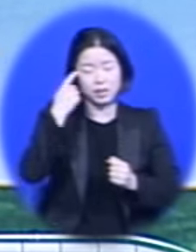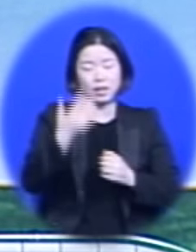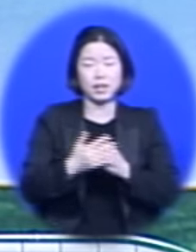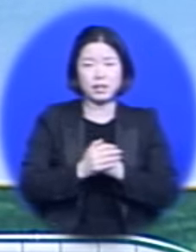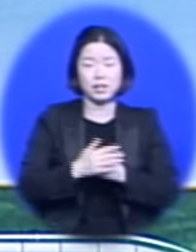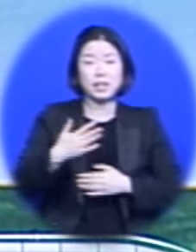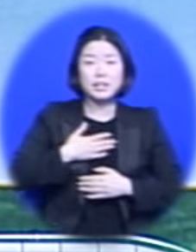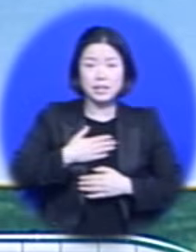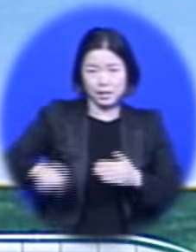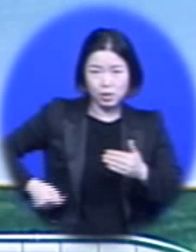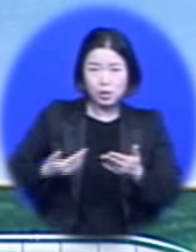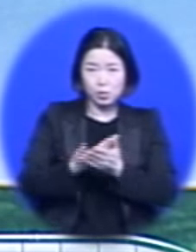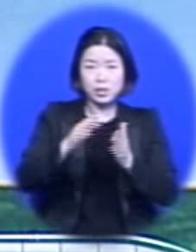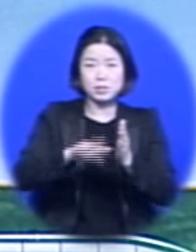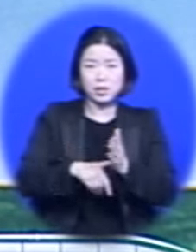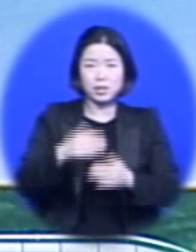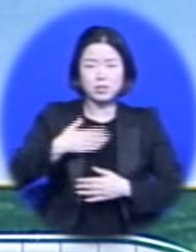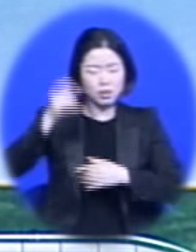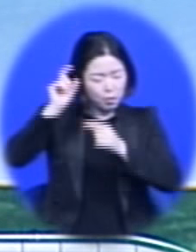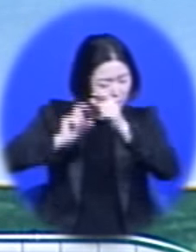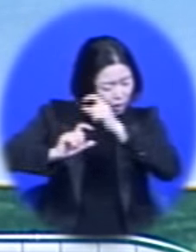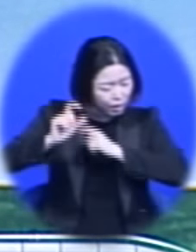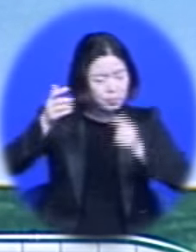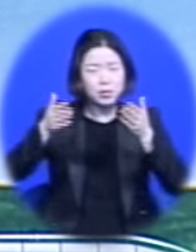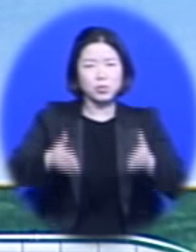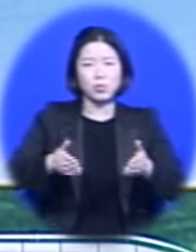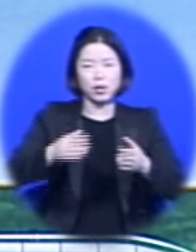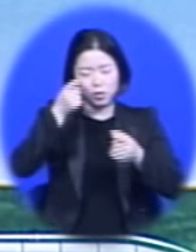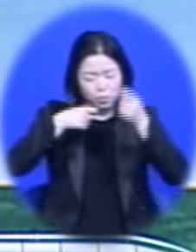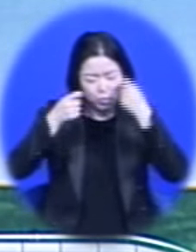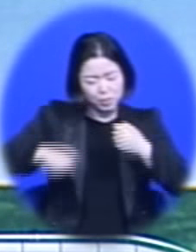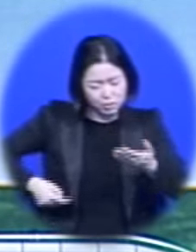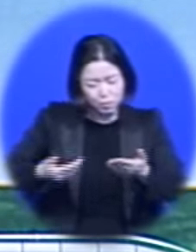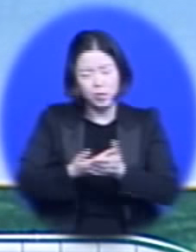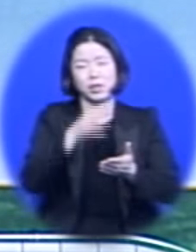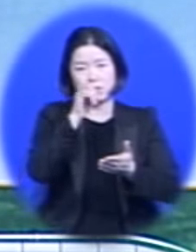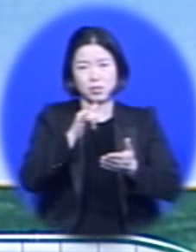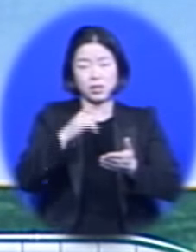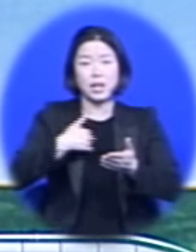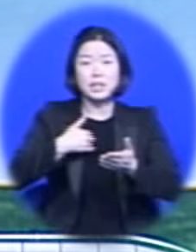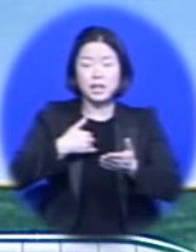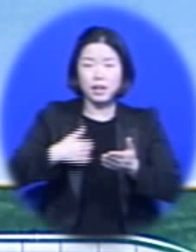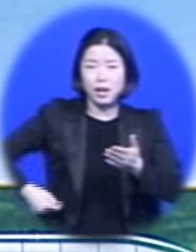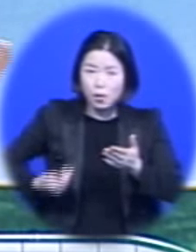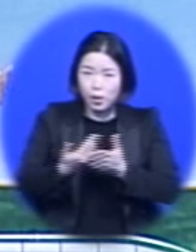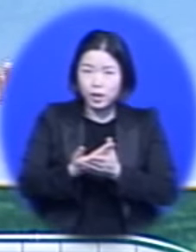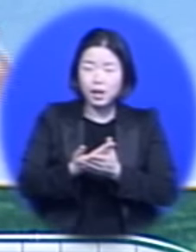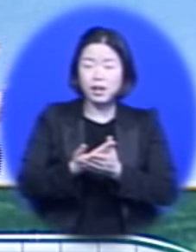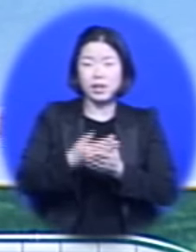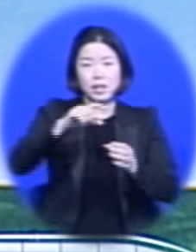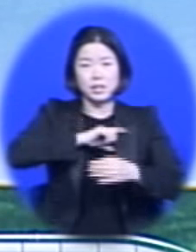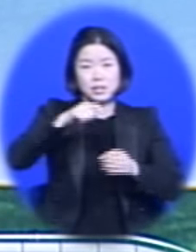때 저는 밤새도록 울면서 회개했습니다. 저는 제게 그렇게 회개할 제목이 많은